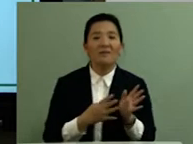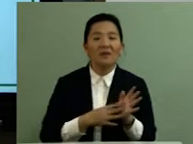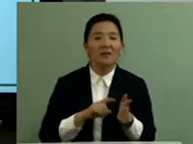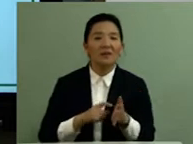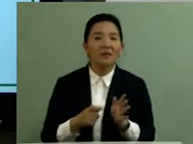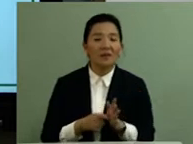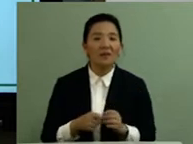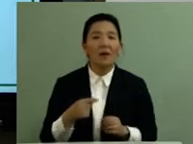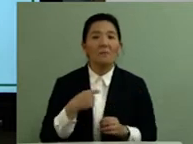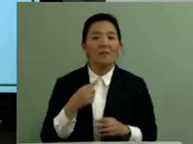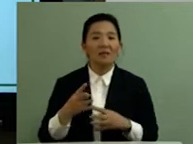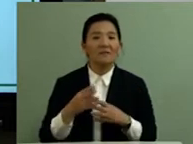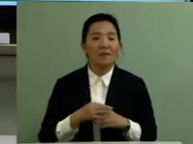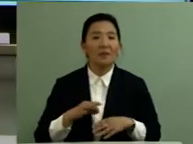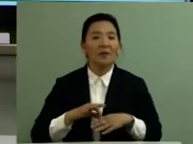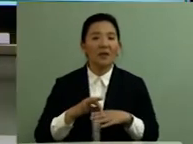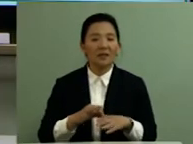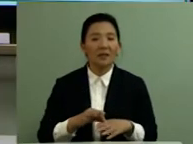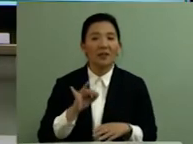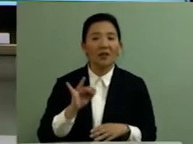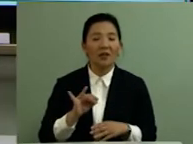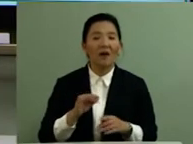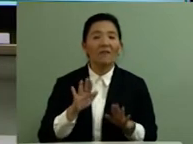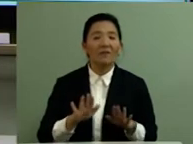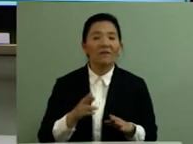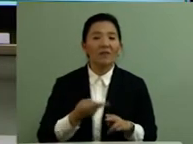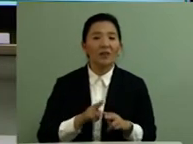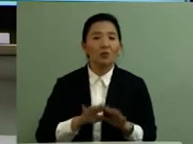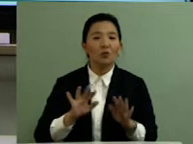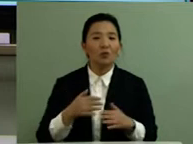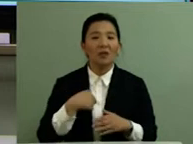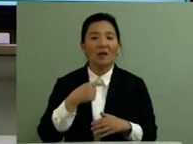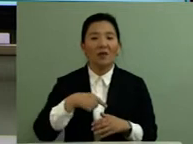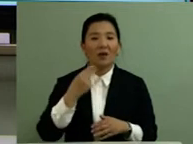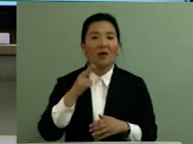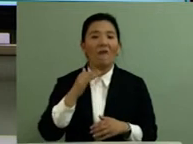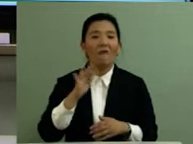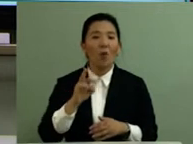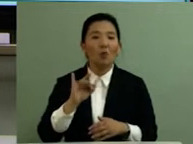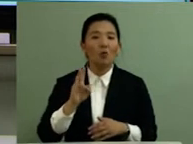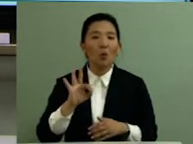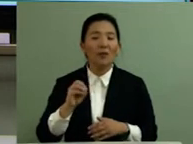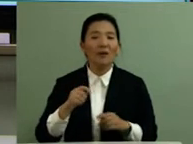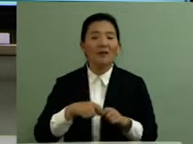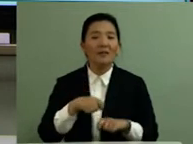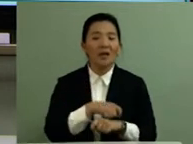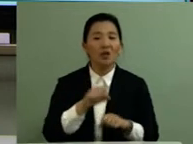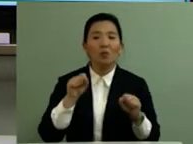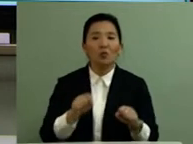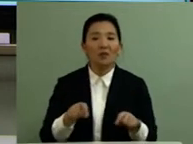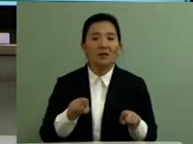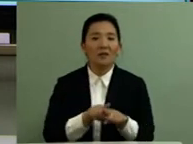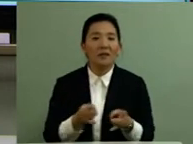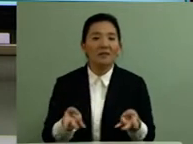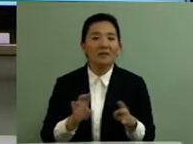класса. Мы с вами проходили. И в данном случае, я вам говорила, фокусное расстояние можно в данном случае